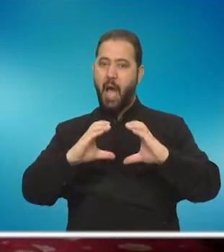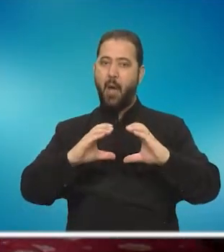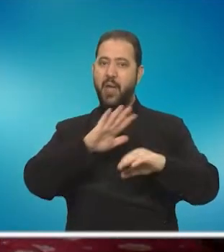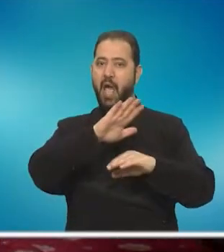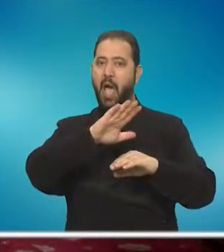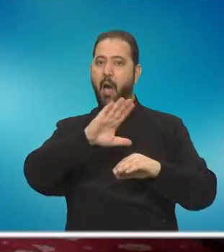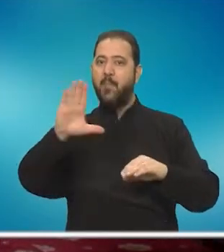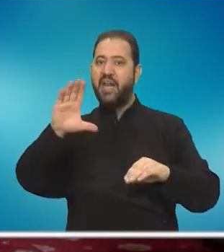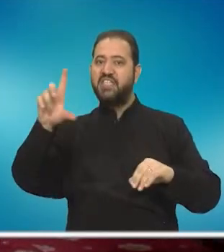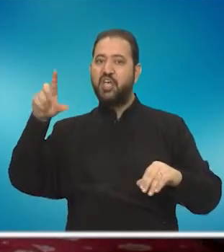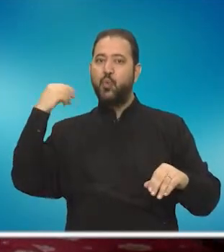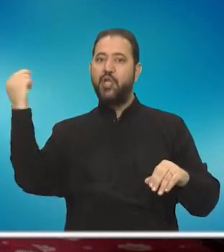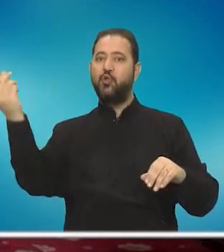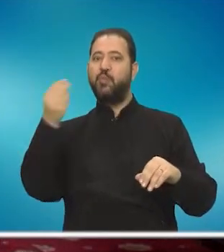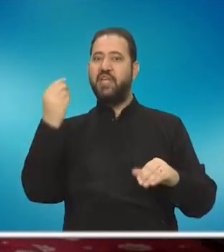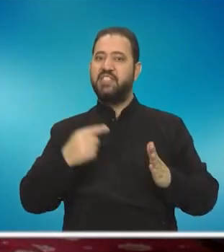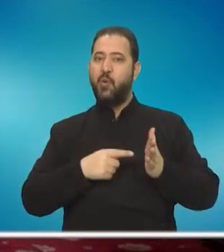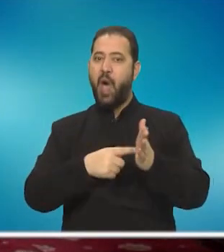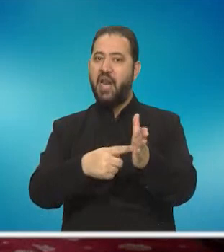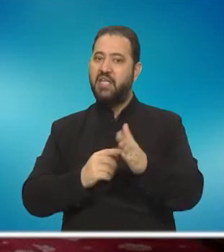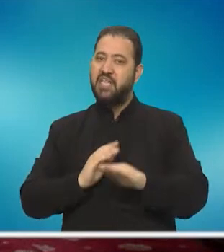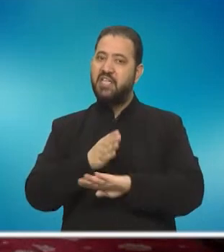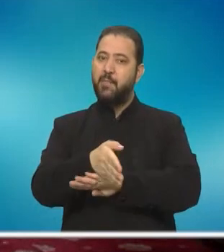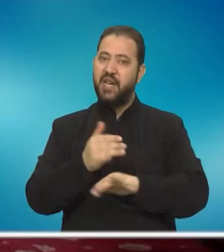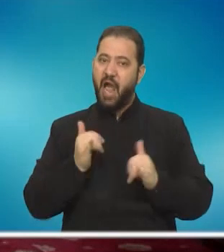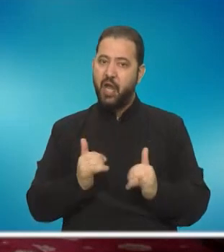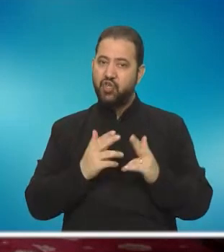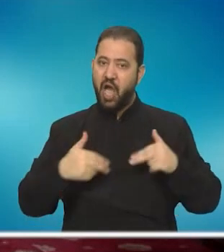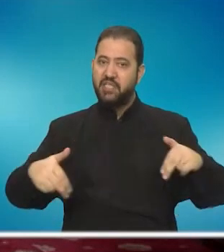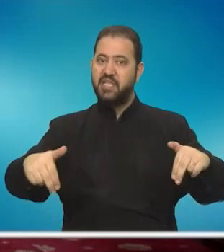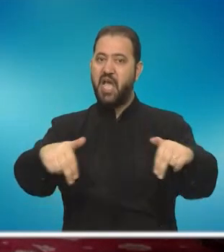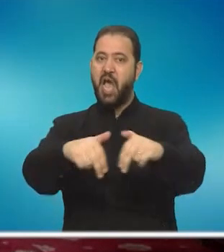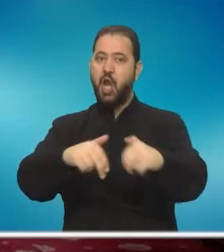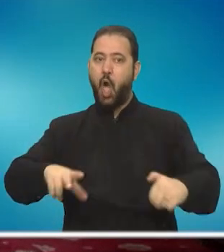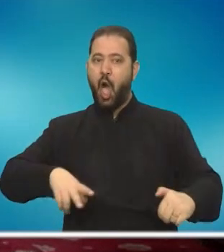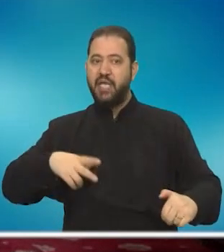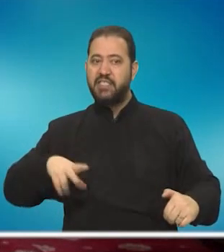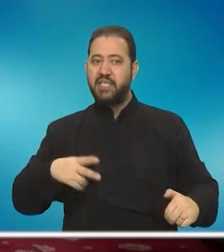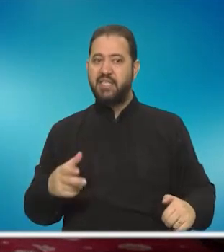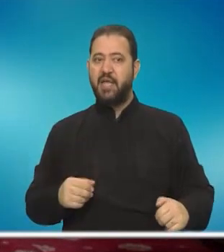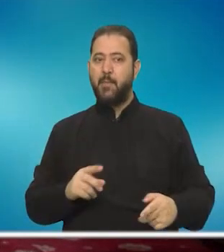împărăției celei veșnice, arătând prin aceasta că noi suntem